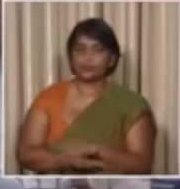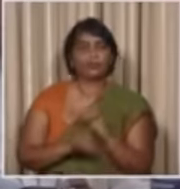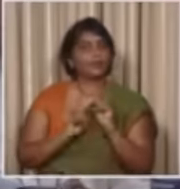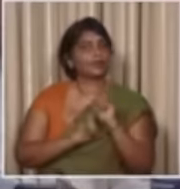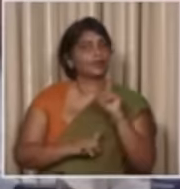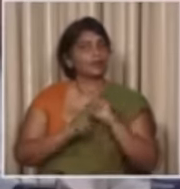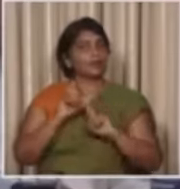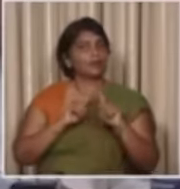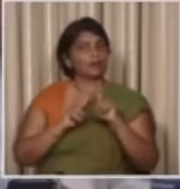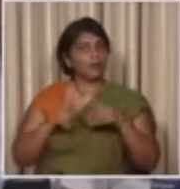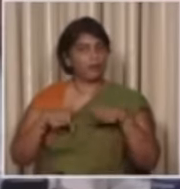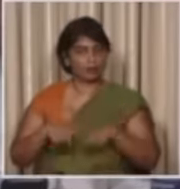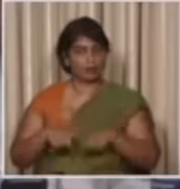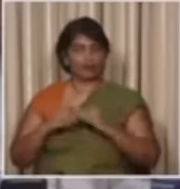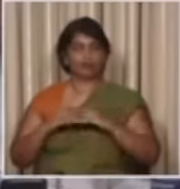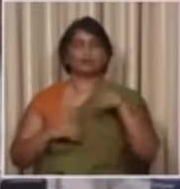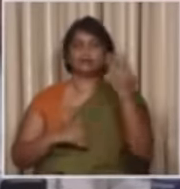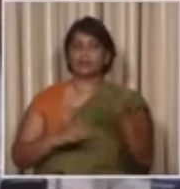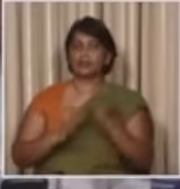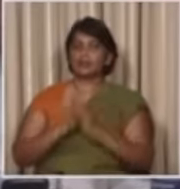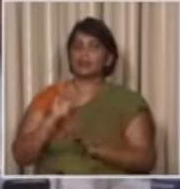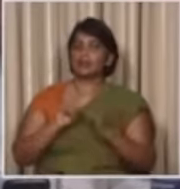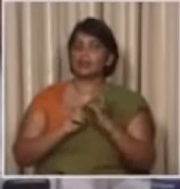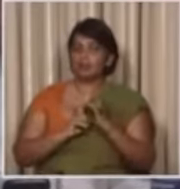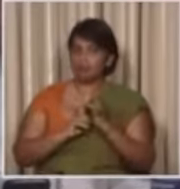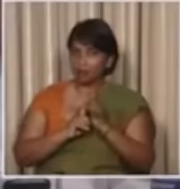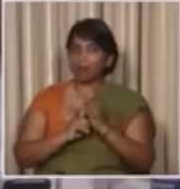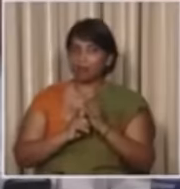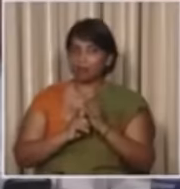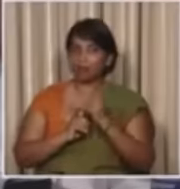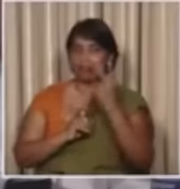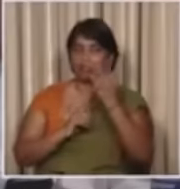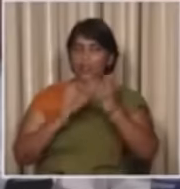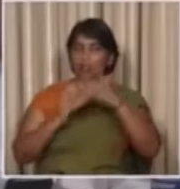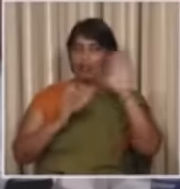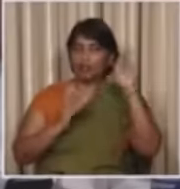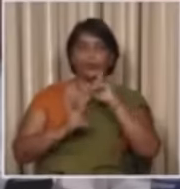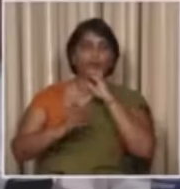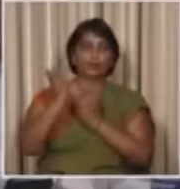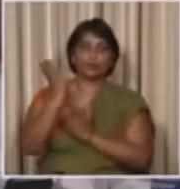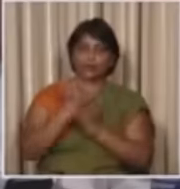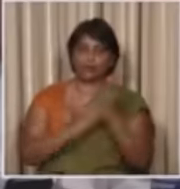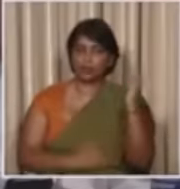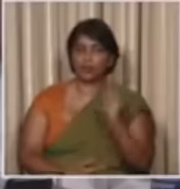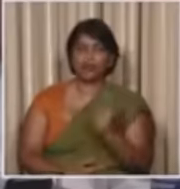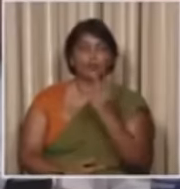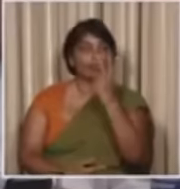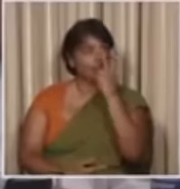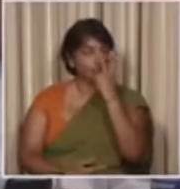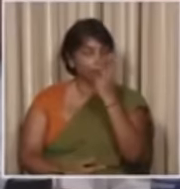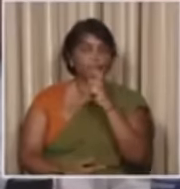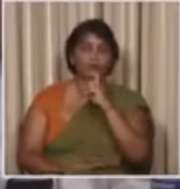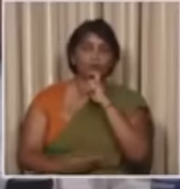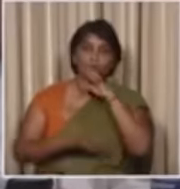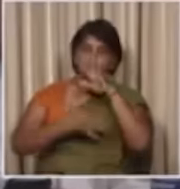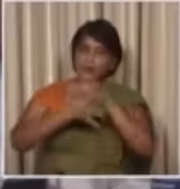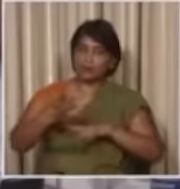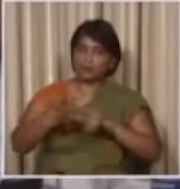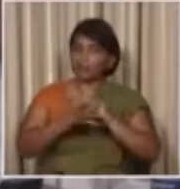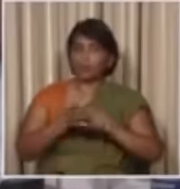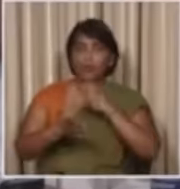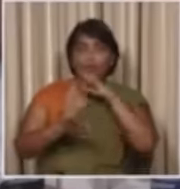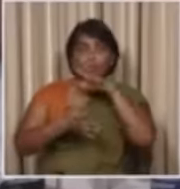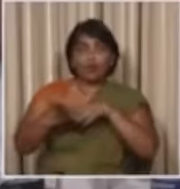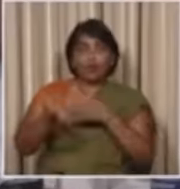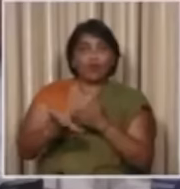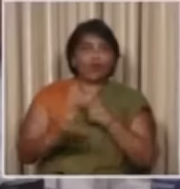පාර්ලිමේන්තුවේ මේ පැත්තේ ඉඳන් ඒ පැත්තේ ඉන්න මන්ත්‍රීවරු ඉවත් කරන්න නඩු දාලා තියෙනවා. දෙන්නෙක් නඩු තීන්දුව ලියලා තියෙනවා. මම නඩු තීන්දුව මොකද්ද